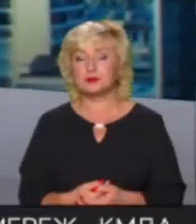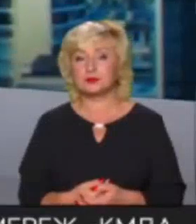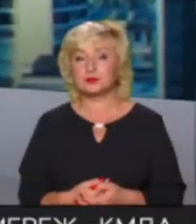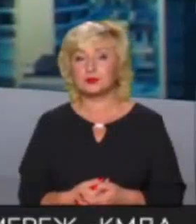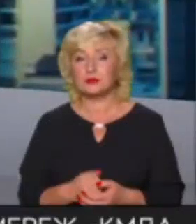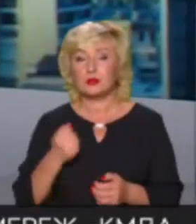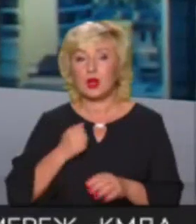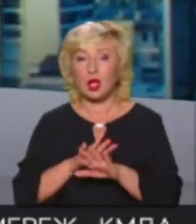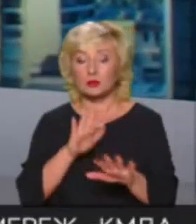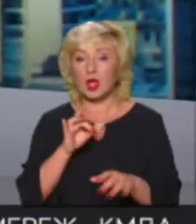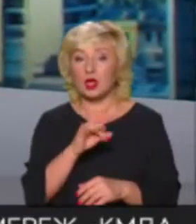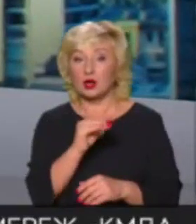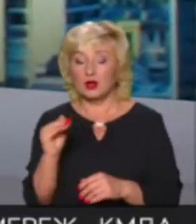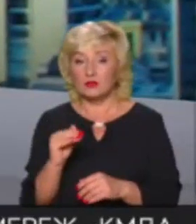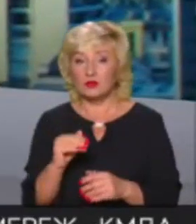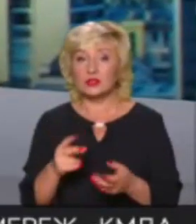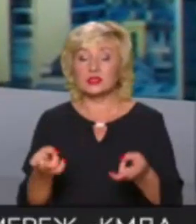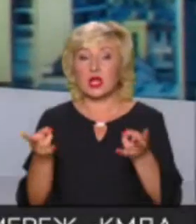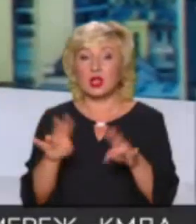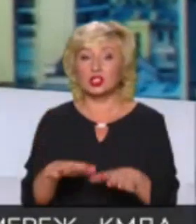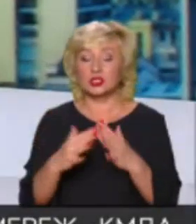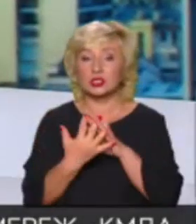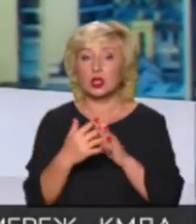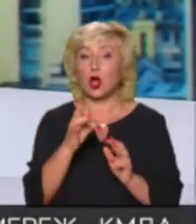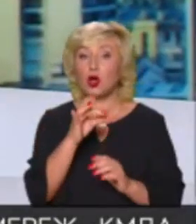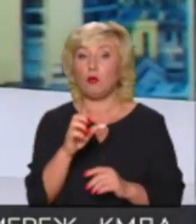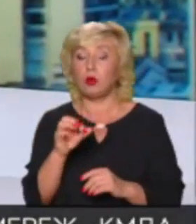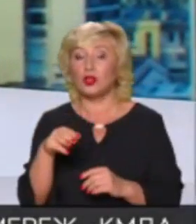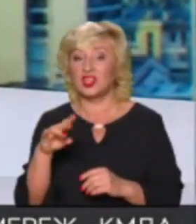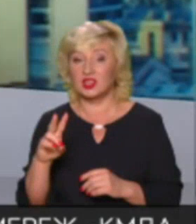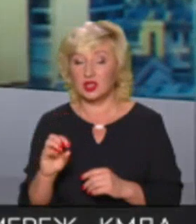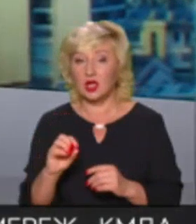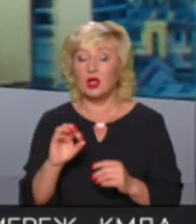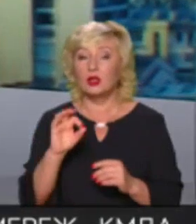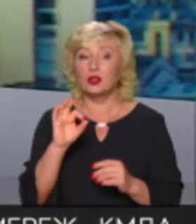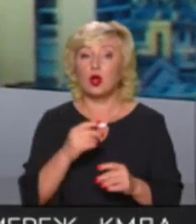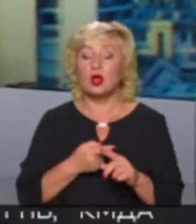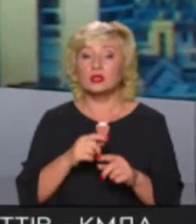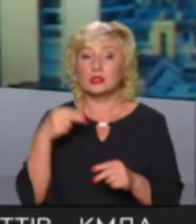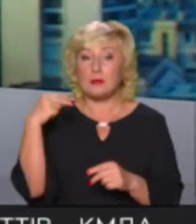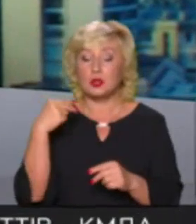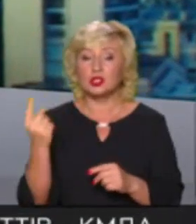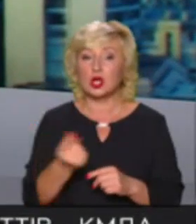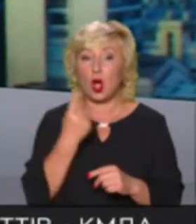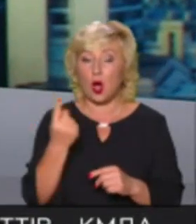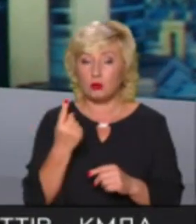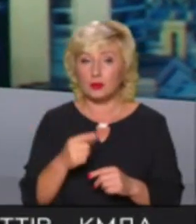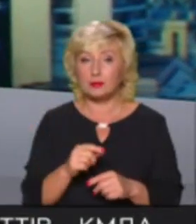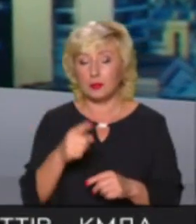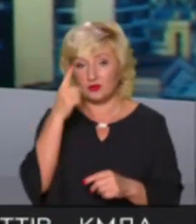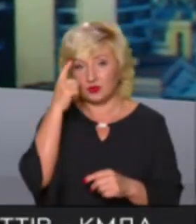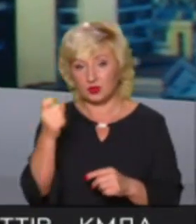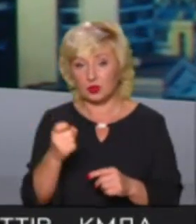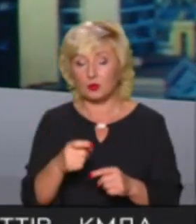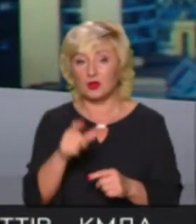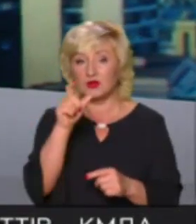армії РФ тактично залишило село робота на у Запорізькій області повідомив призначений Росією так